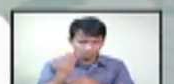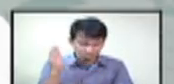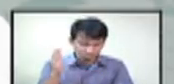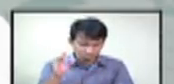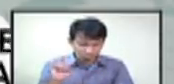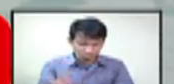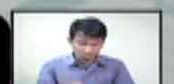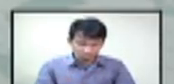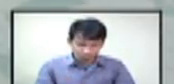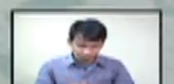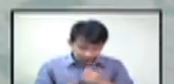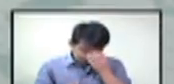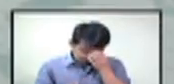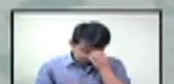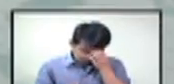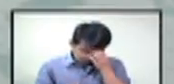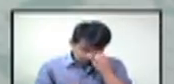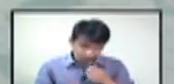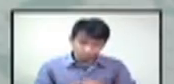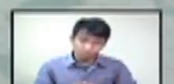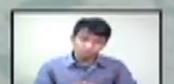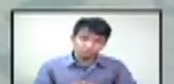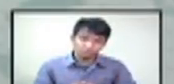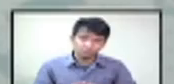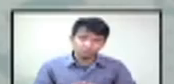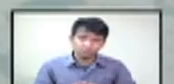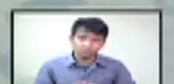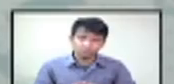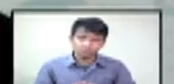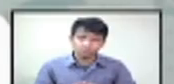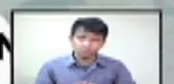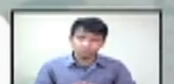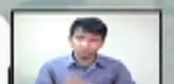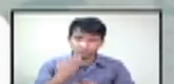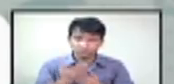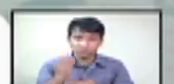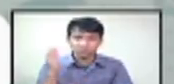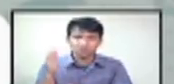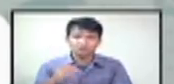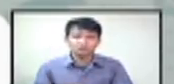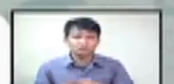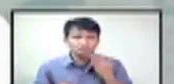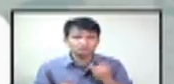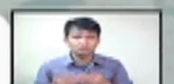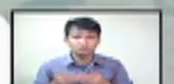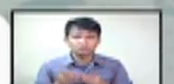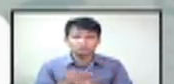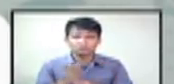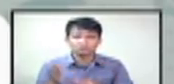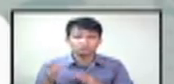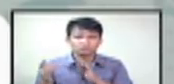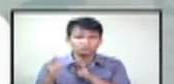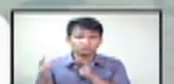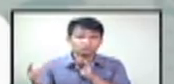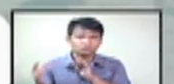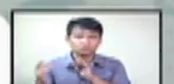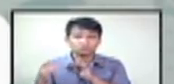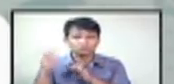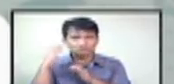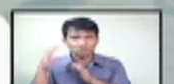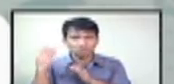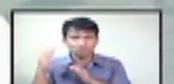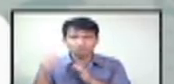Sir. Sir Raymond? Magandang tanghali po. Opo. Sir, hindi na po namin makontak yung mga pinsan